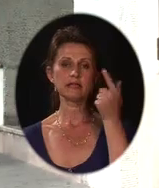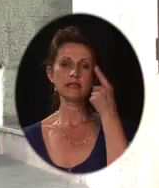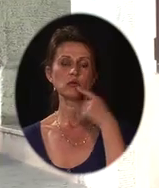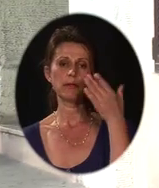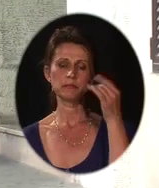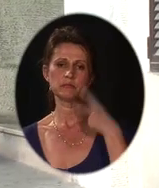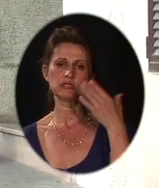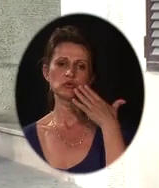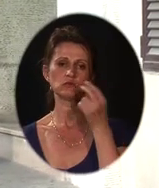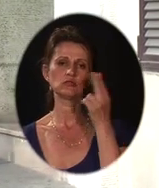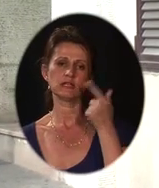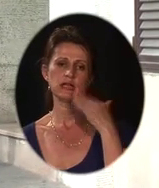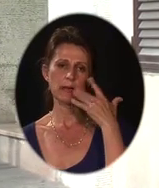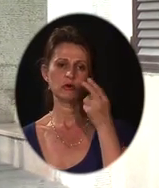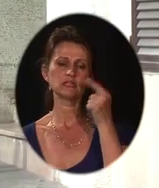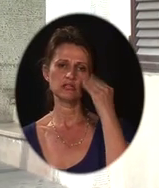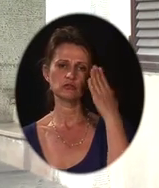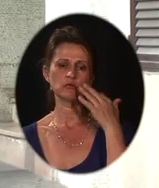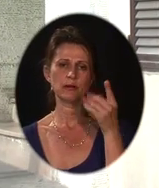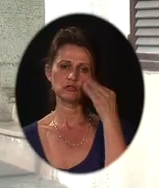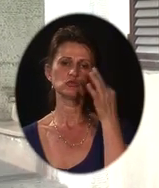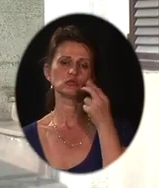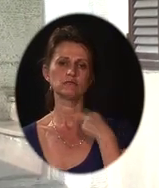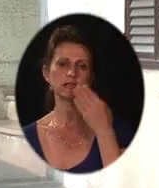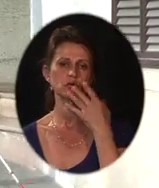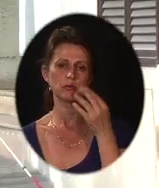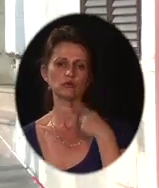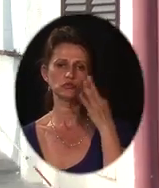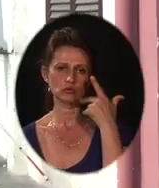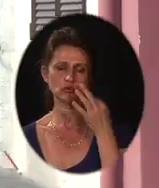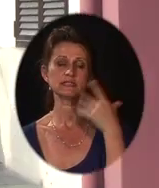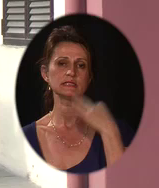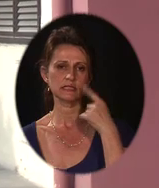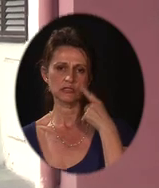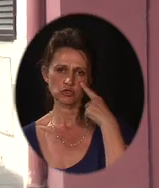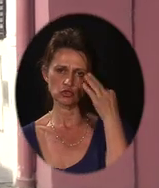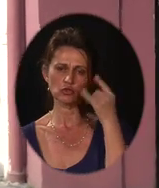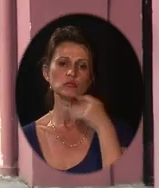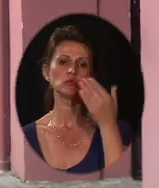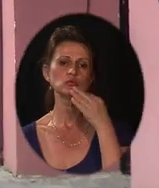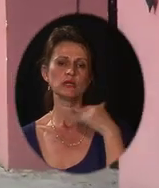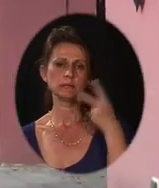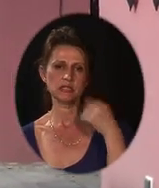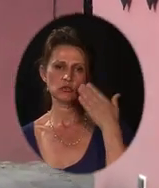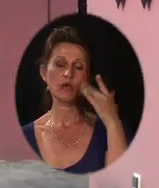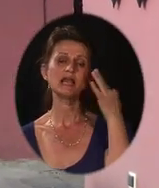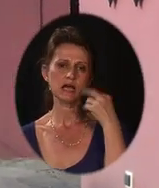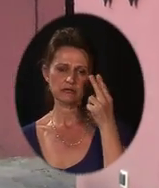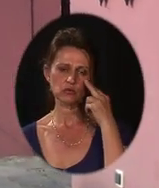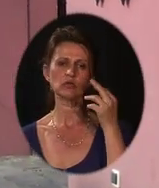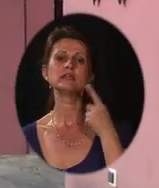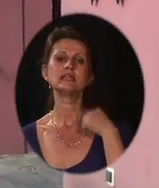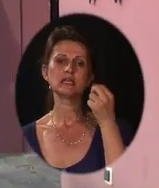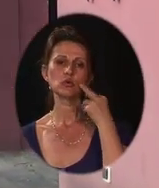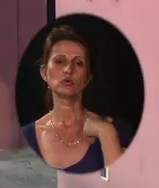Avec le permis piéton, vous allez apprendre qu'il ne faut pas se trouver au bord du trottoir. C'est très dangereux pour tous les piétons. Il arrive que des